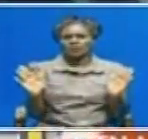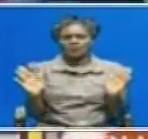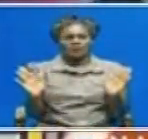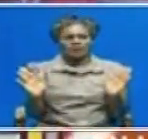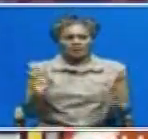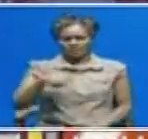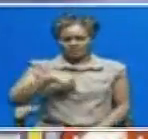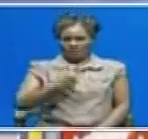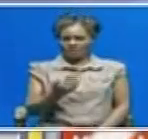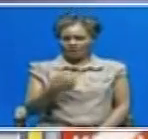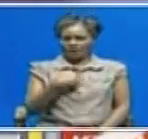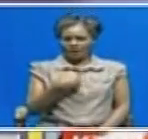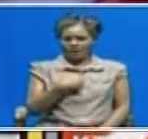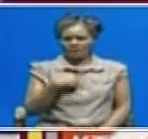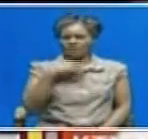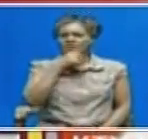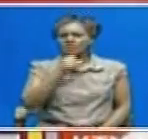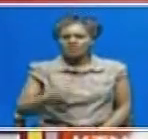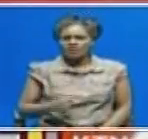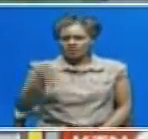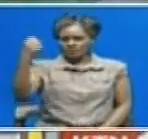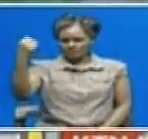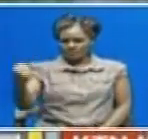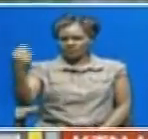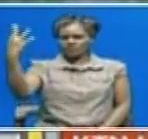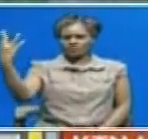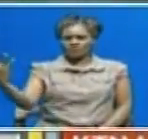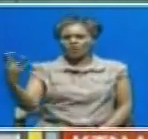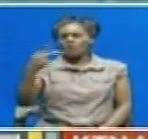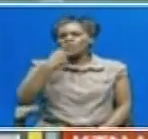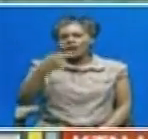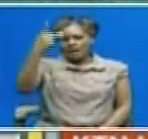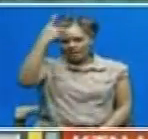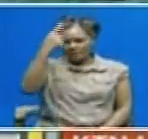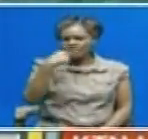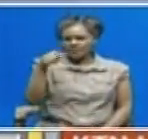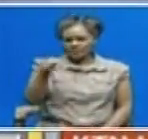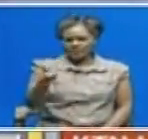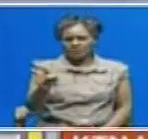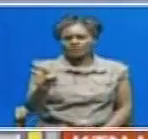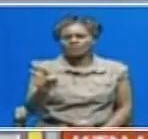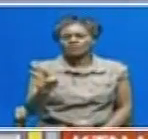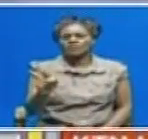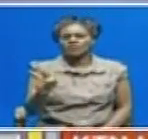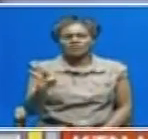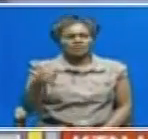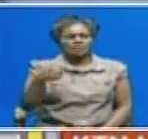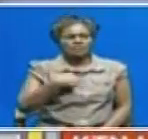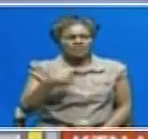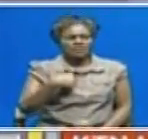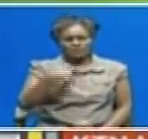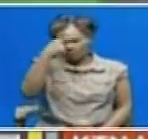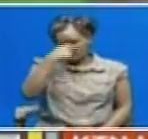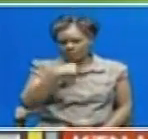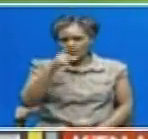Mimi niko na miaka 54. Wazazi wangu walisema kwamba hao waligundua kwamba nilikuwa sioni wakati